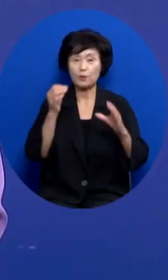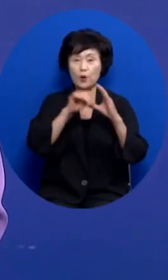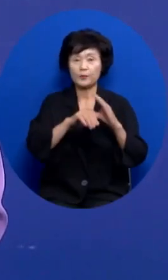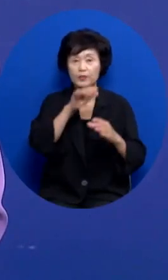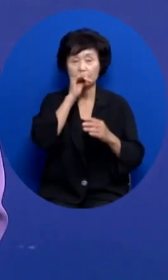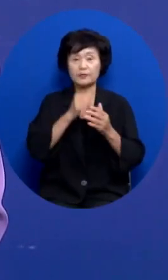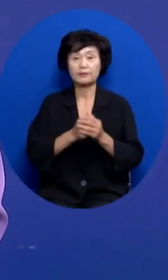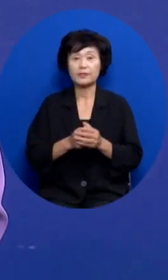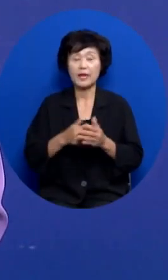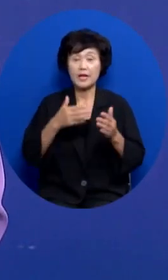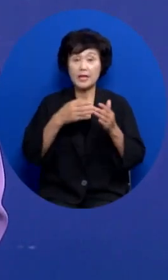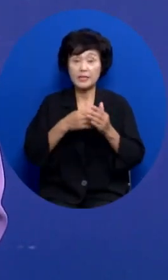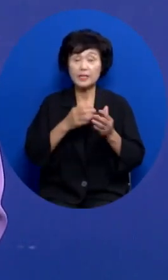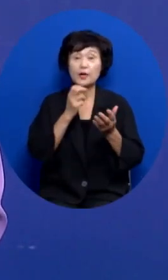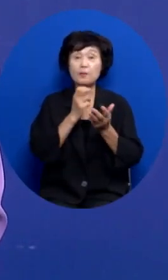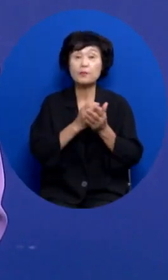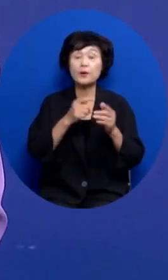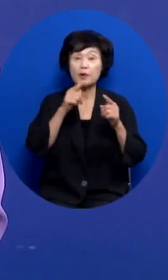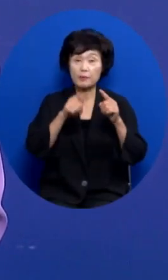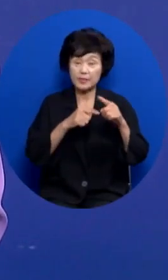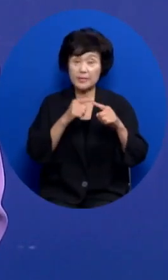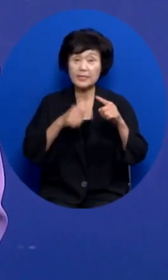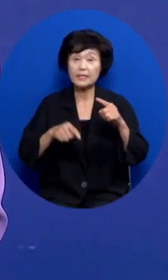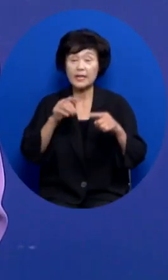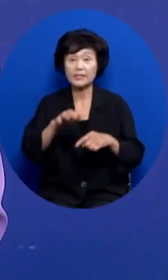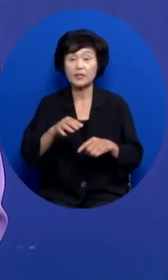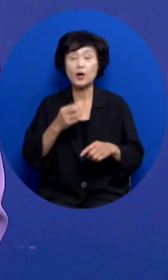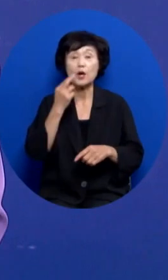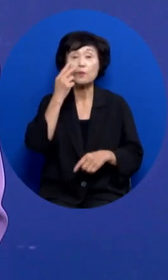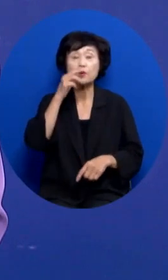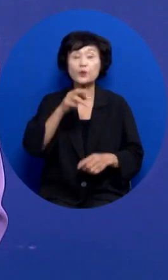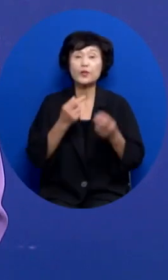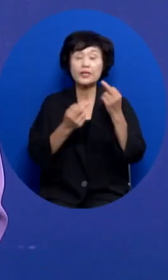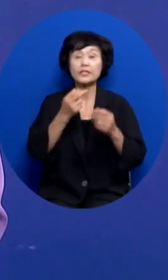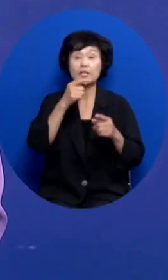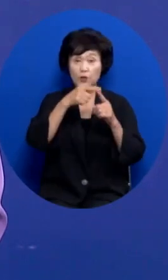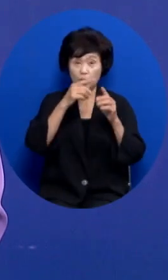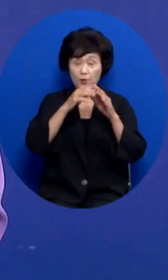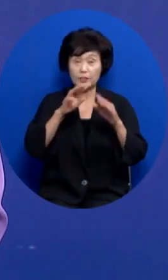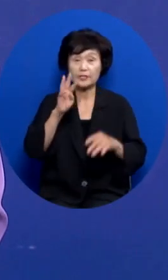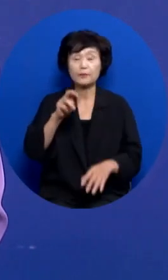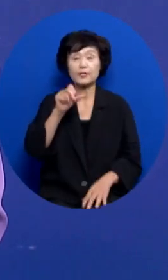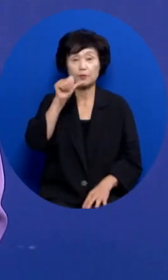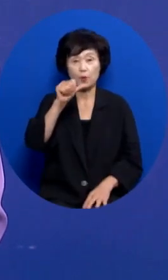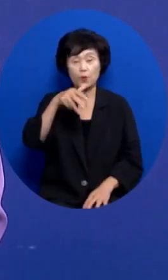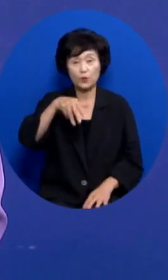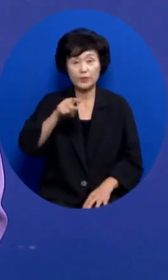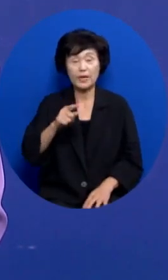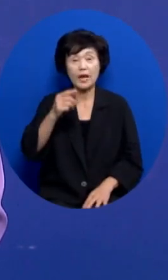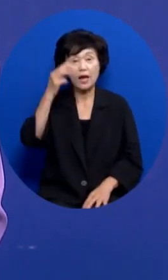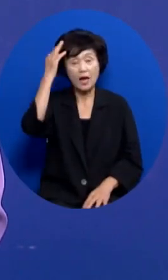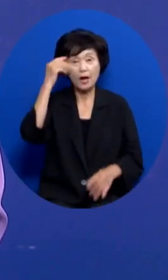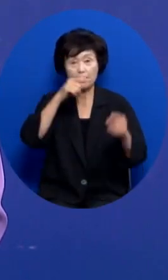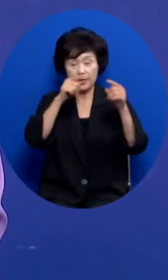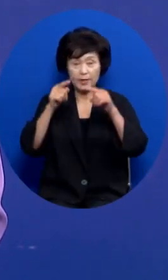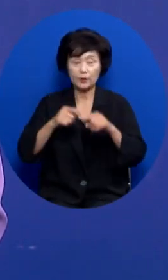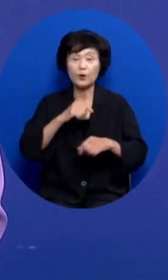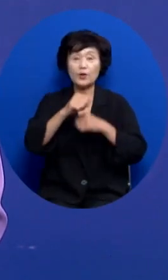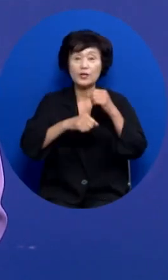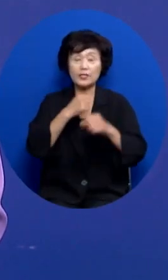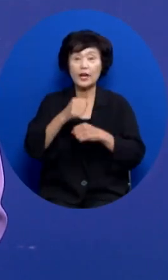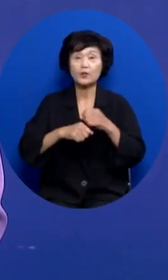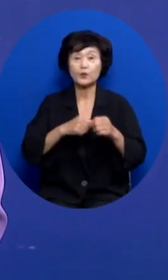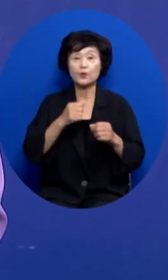사단법인 세계한국인기독교총연합회가 미국 시애틀 형제교회에서 제35차 한반도 자유평화통일 시애틀